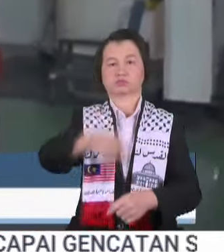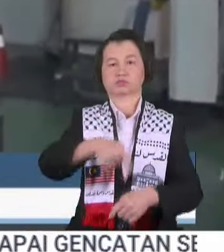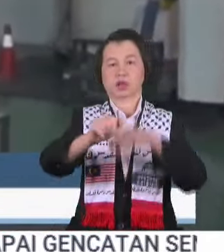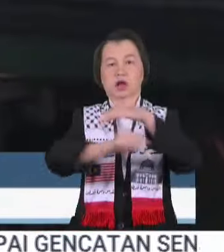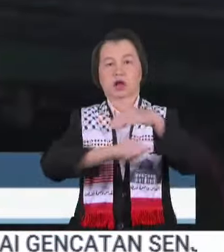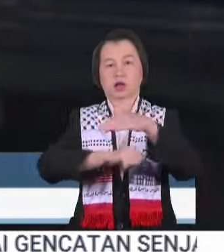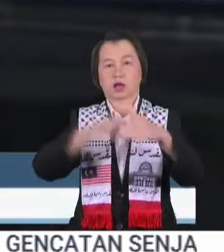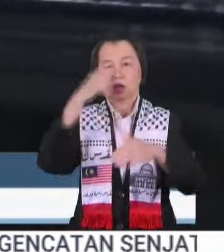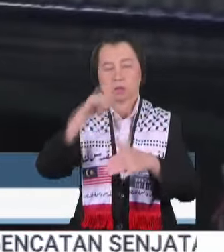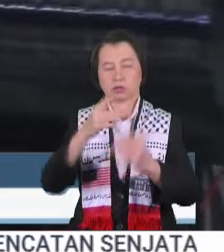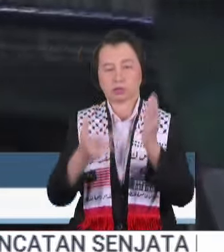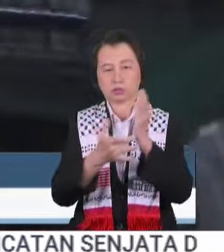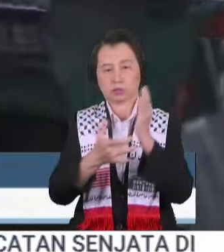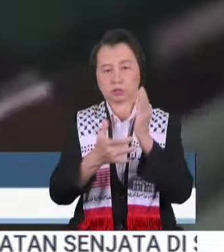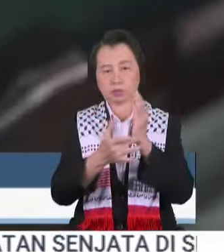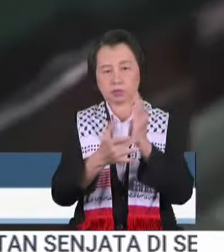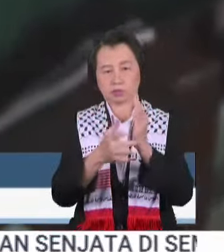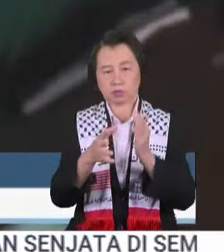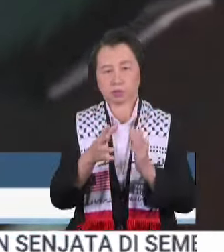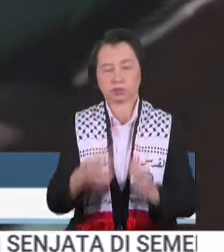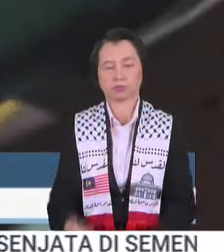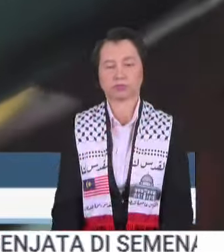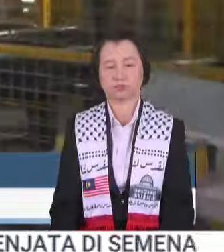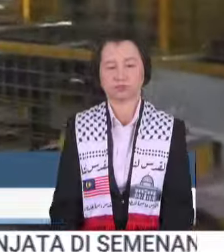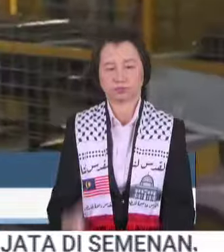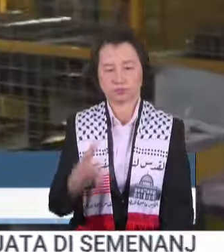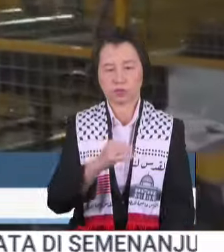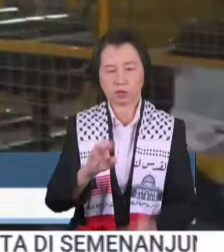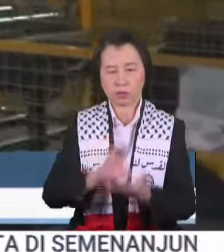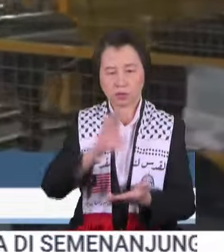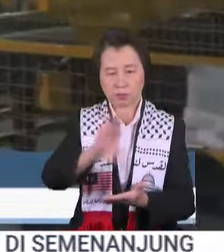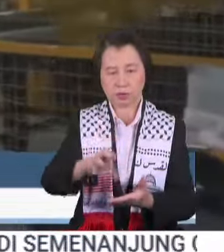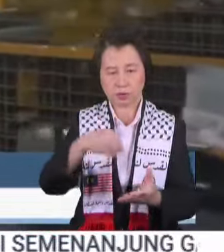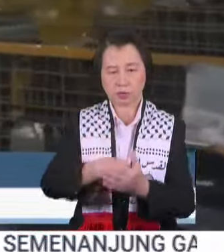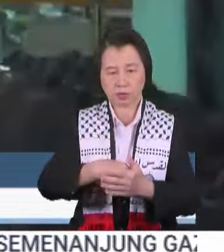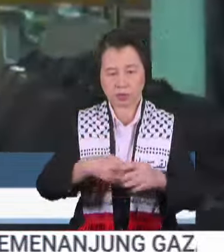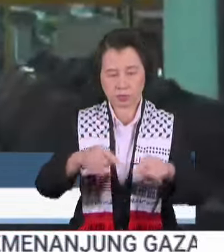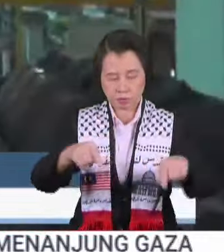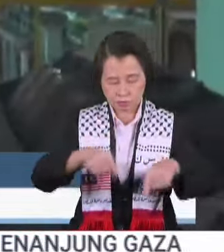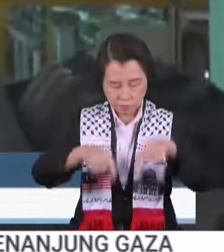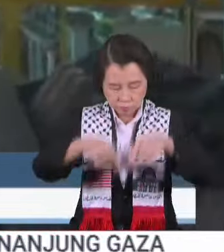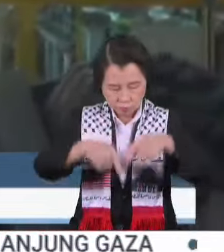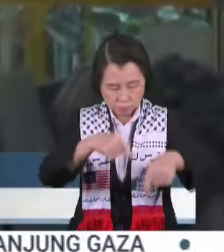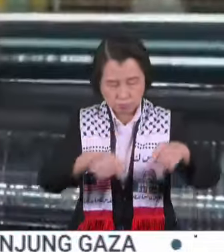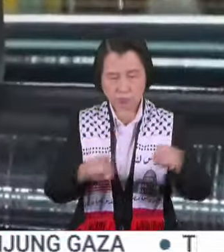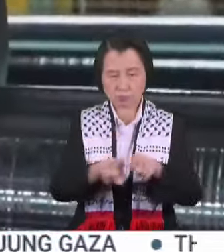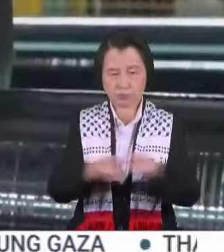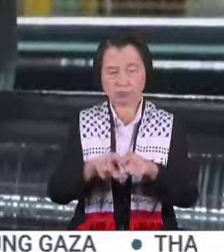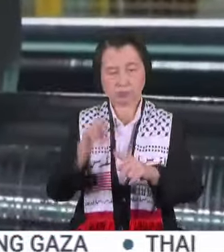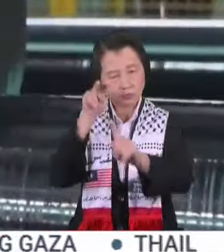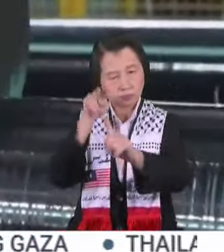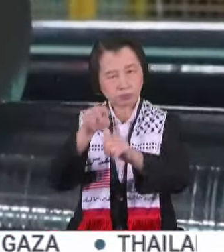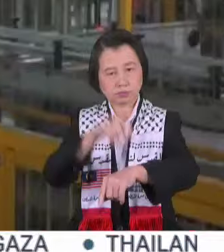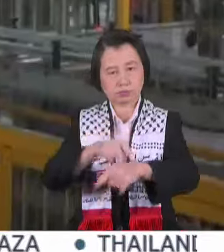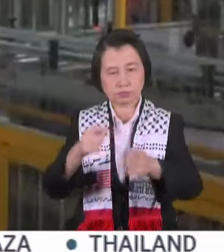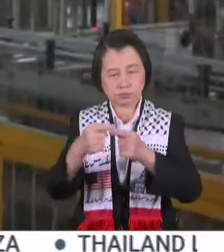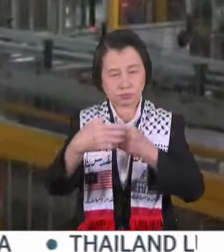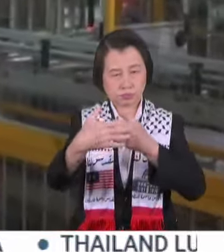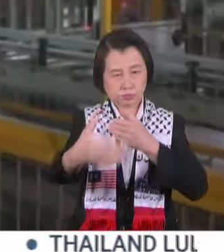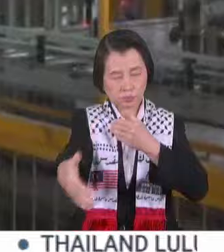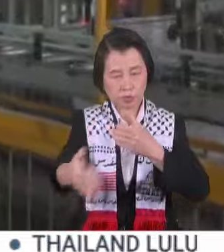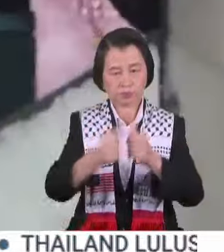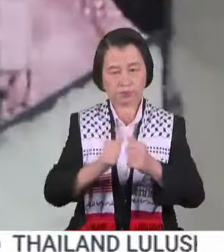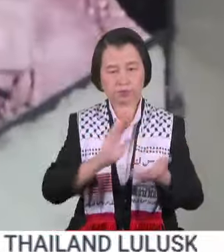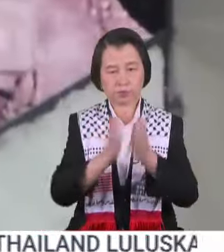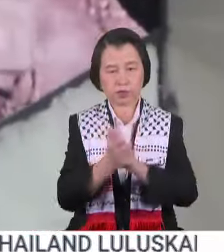asas kepada teknologi generasi akan datang. Justru pelaburan dalam semikonduktor kompas sejajar dengan visi jangka panjang untuk